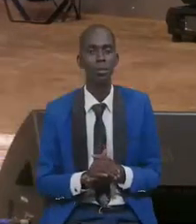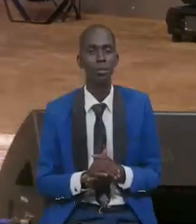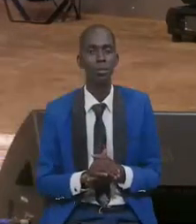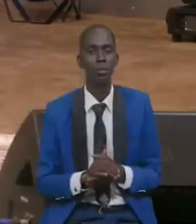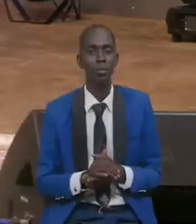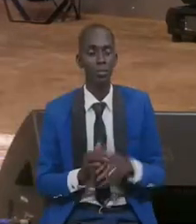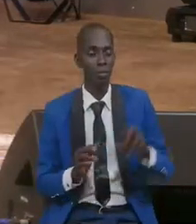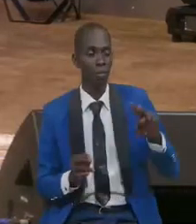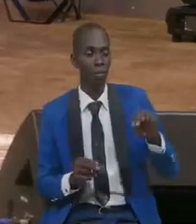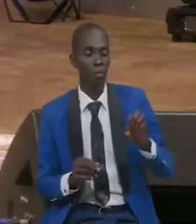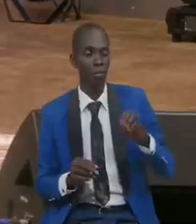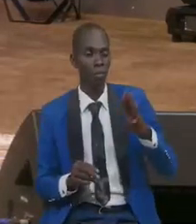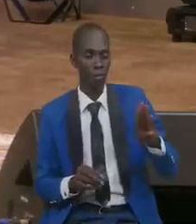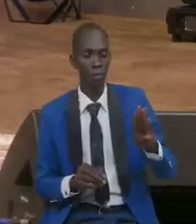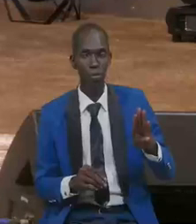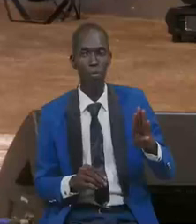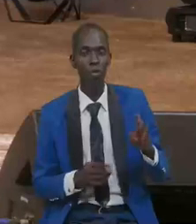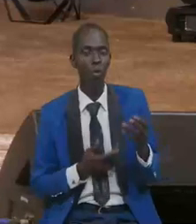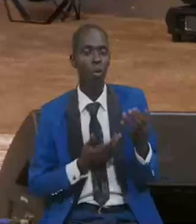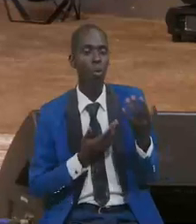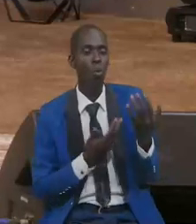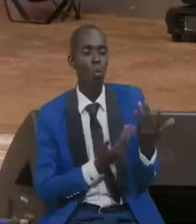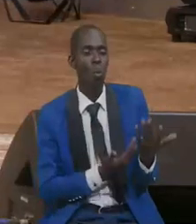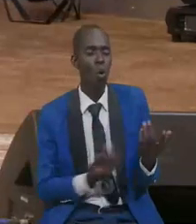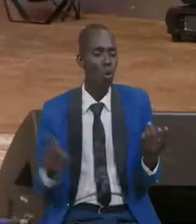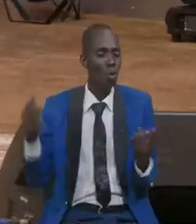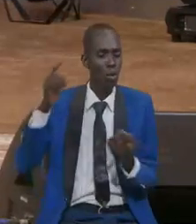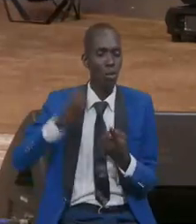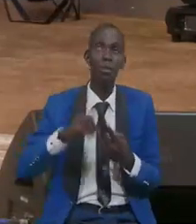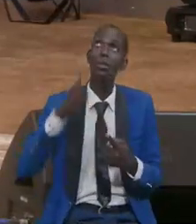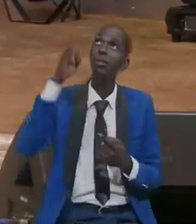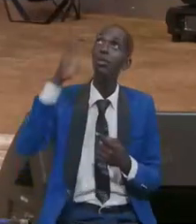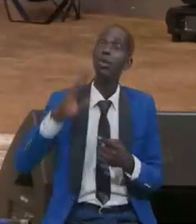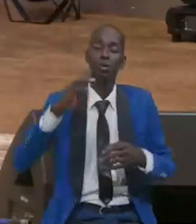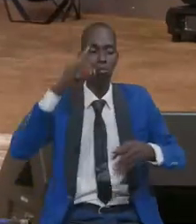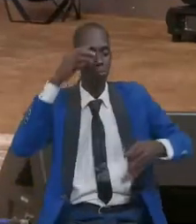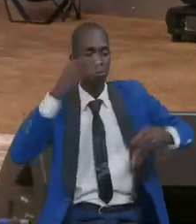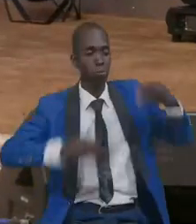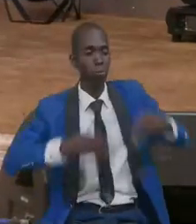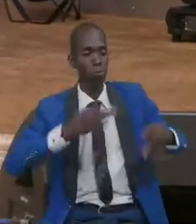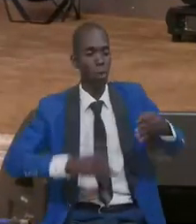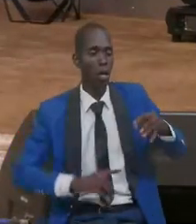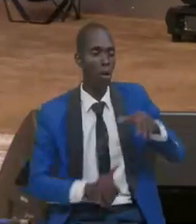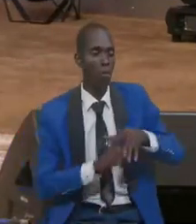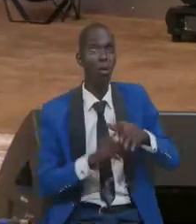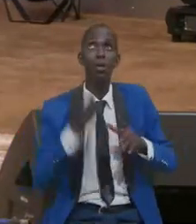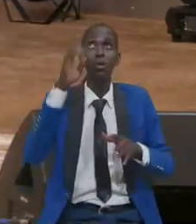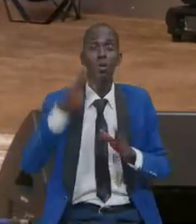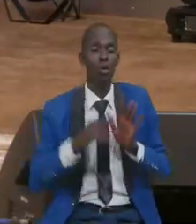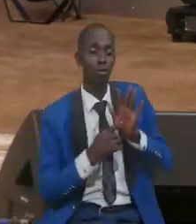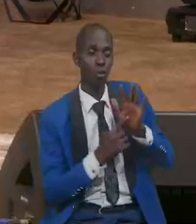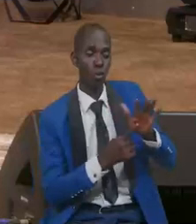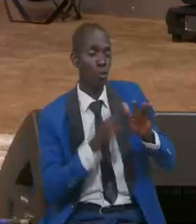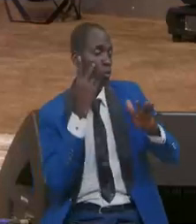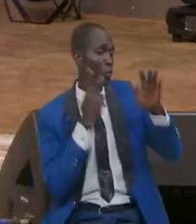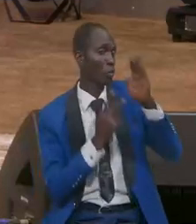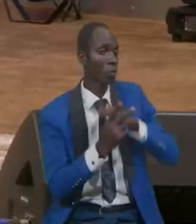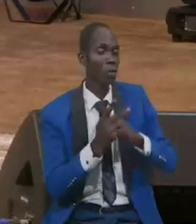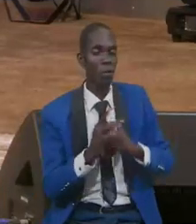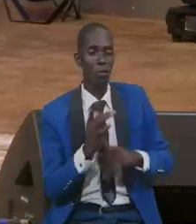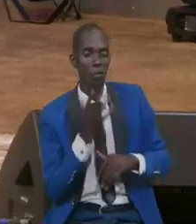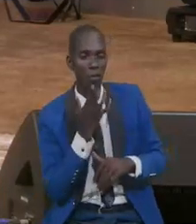Nebuchadnezzar avait attendu jusqu'à ce que le jugement de Dieu descende. La faveur que Dieu lui avait montrée, la vision que Dieu lui avait montrée, le triomphe,